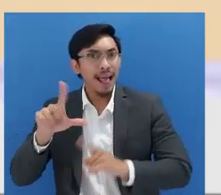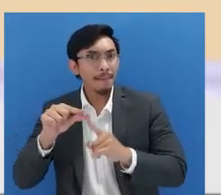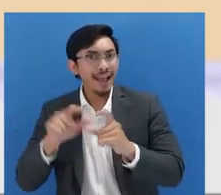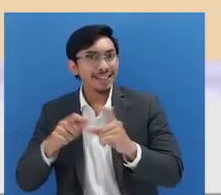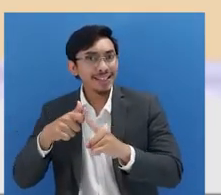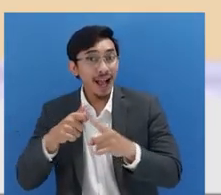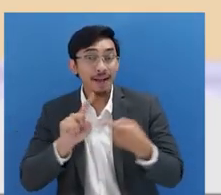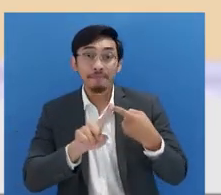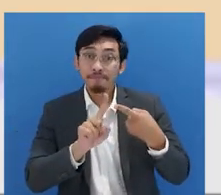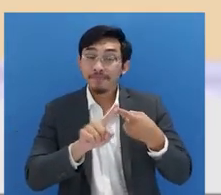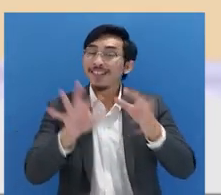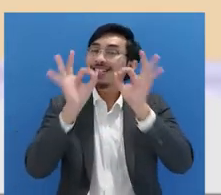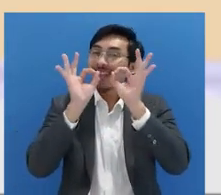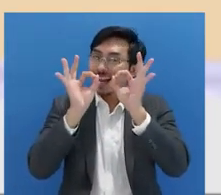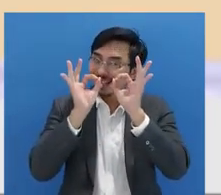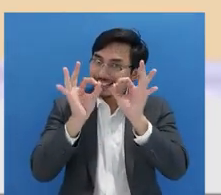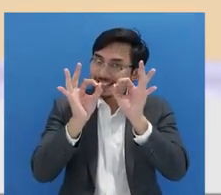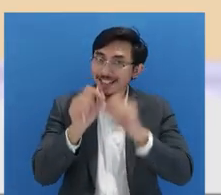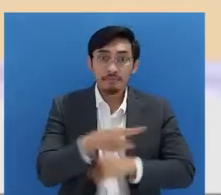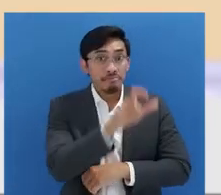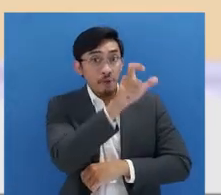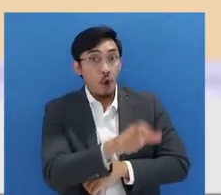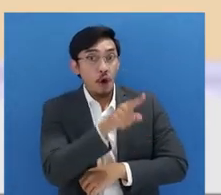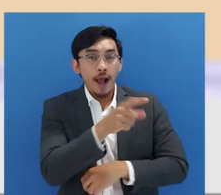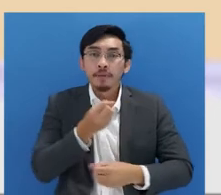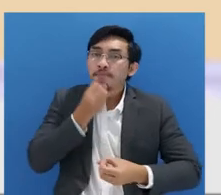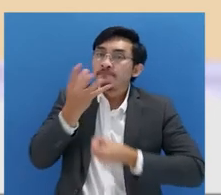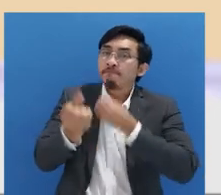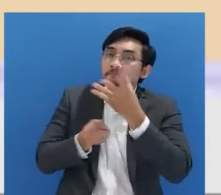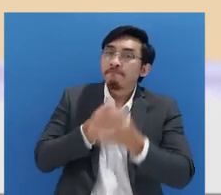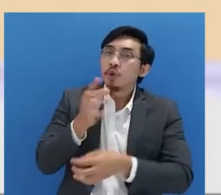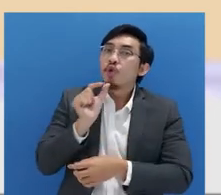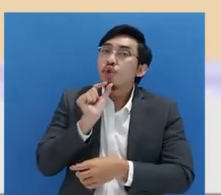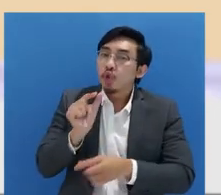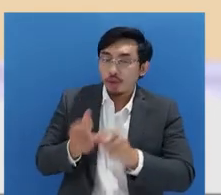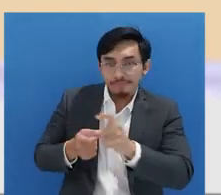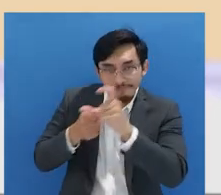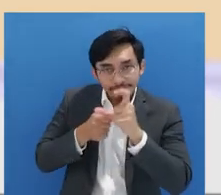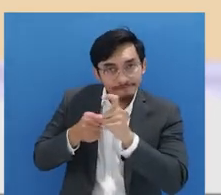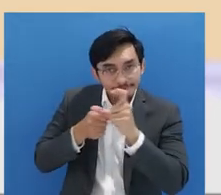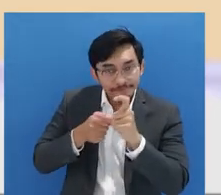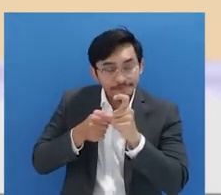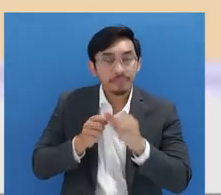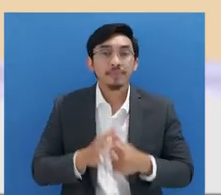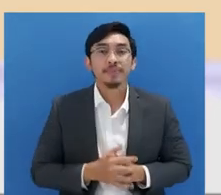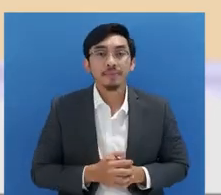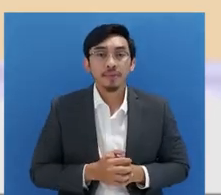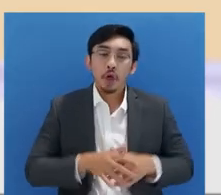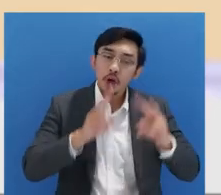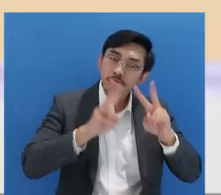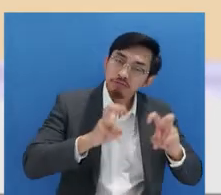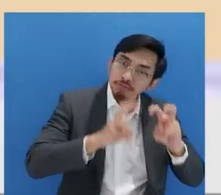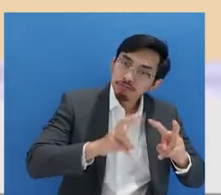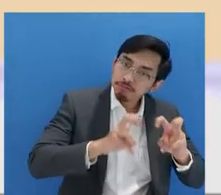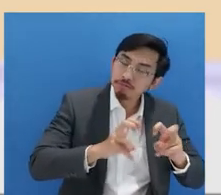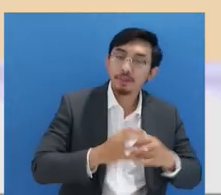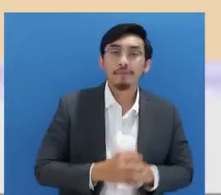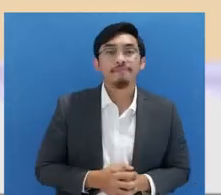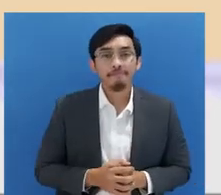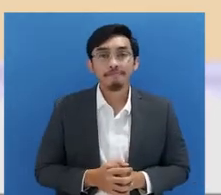Siapa saja subjek terlindung LPSK? Nomor 1, saksi. Ialah orang yang memberikan keterangan guna kepentingan